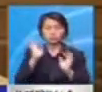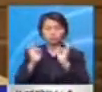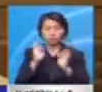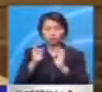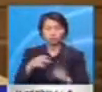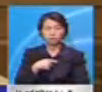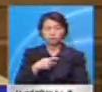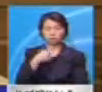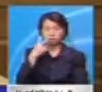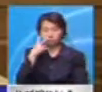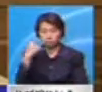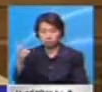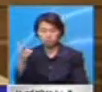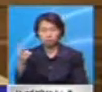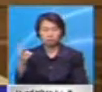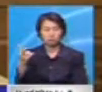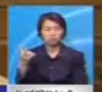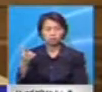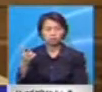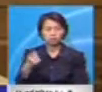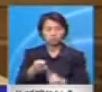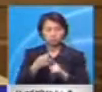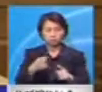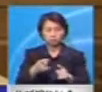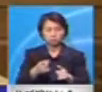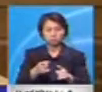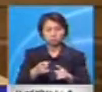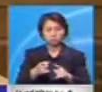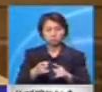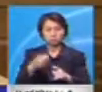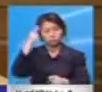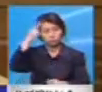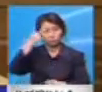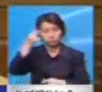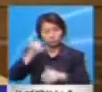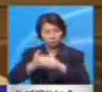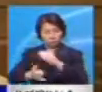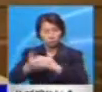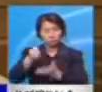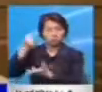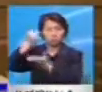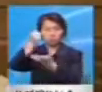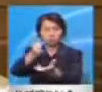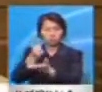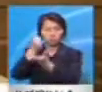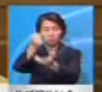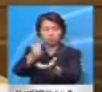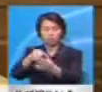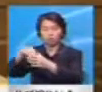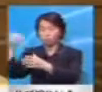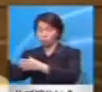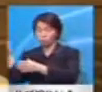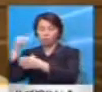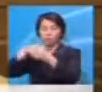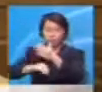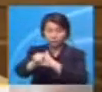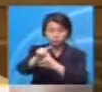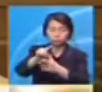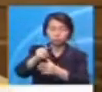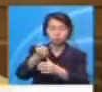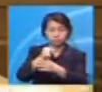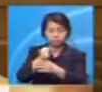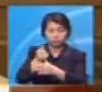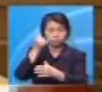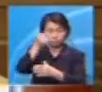kita lihat dari segi sudut faktor kemasukan dana asing ke brsa Malaysia